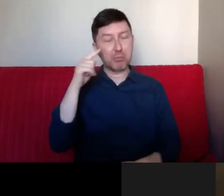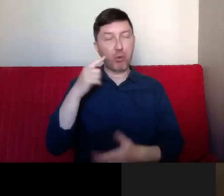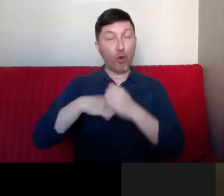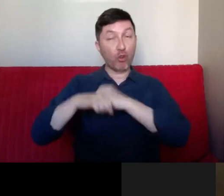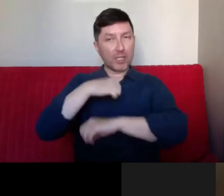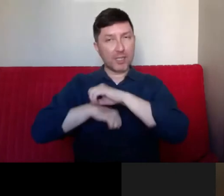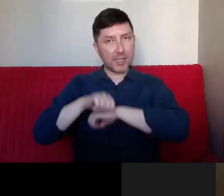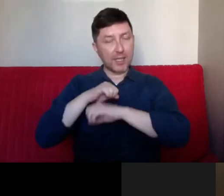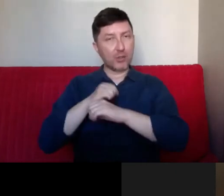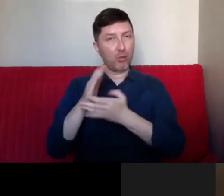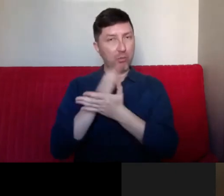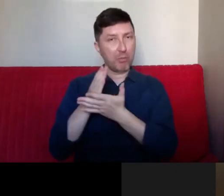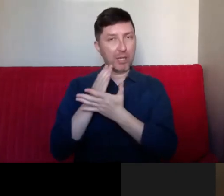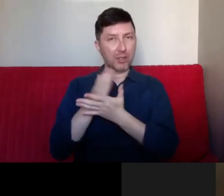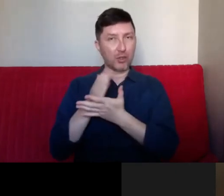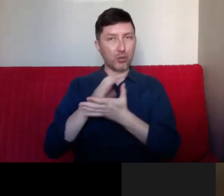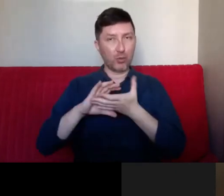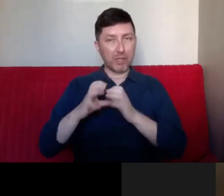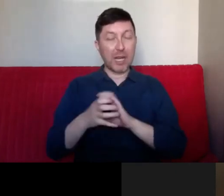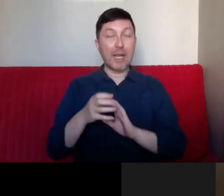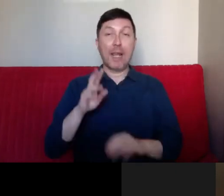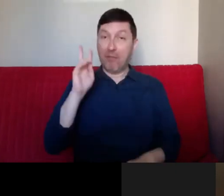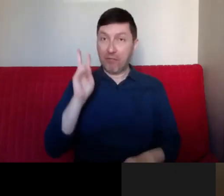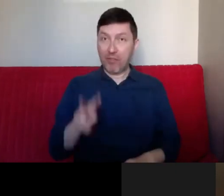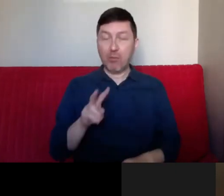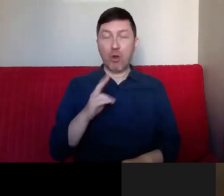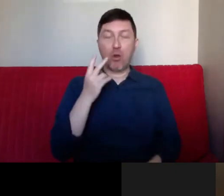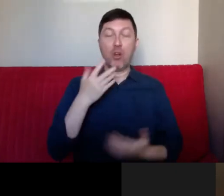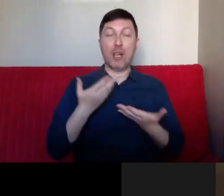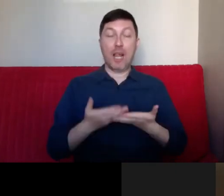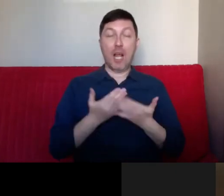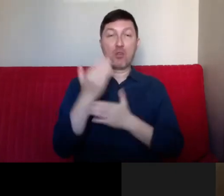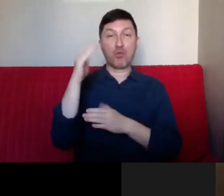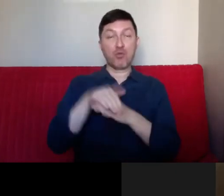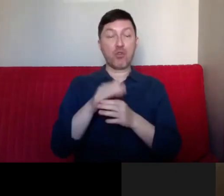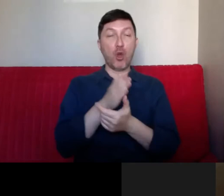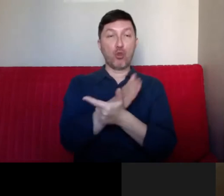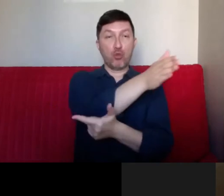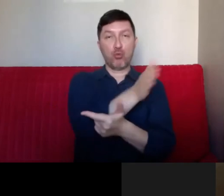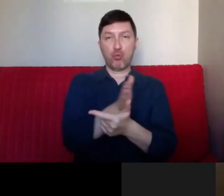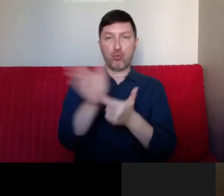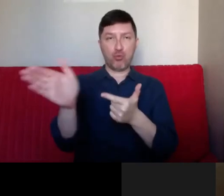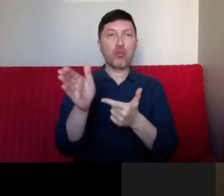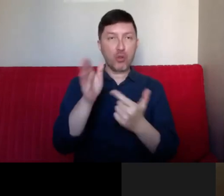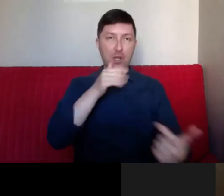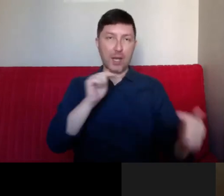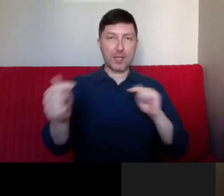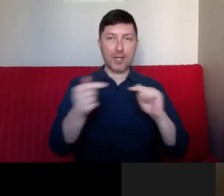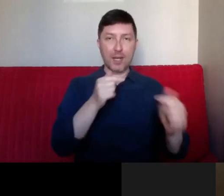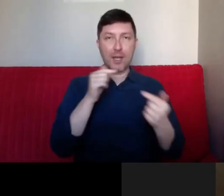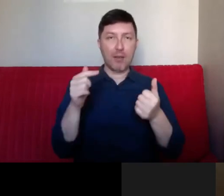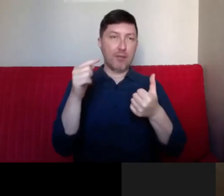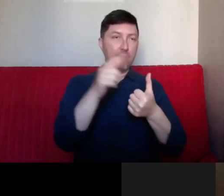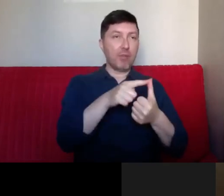tous ceux qui l'ont préparé. Nous avons deux axes importants. Le premier, c'est l'emploi accompagné, supported employment,